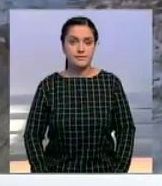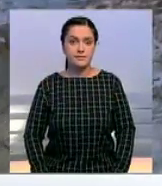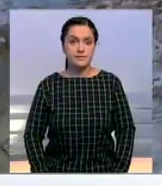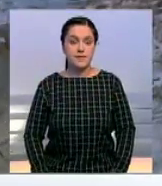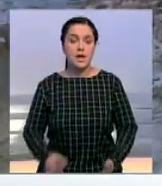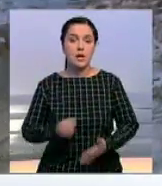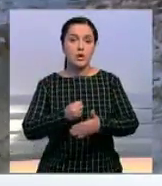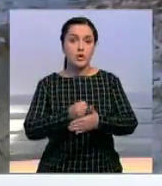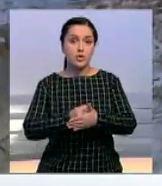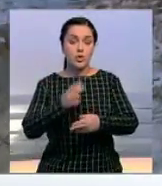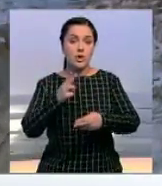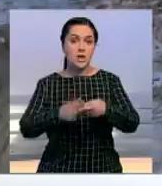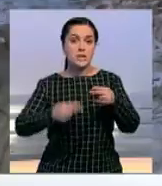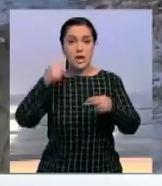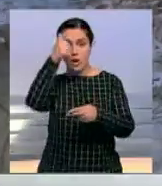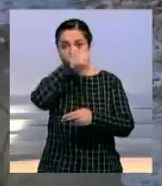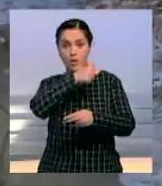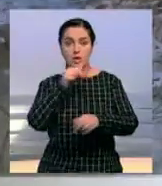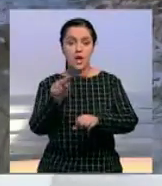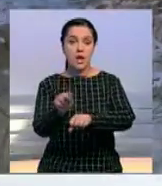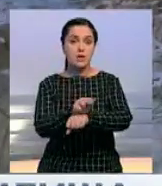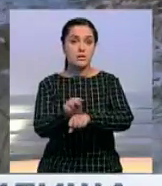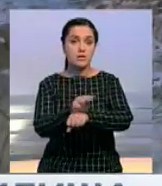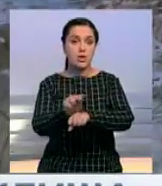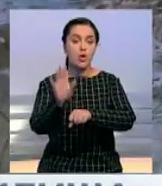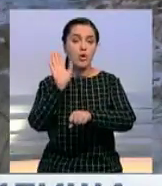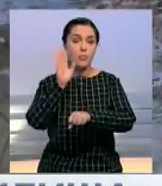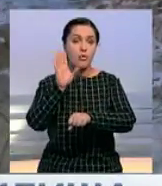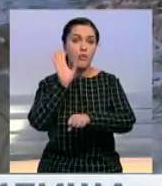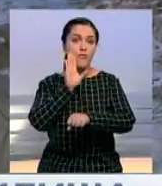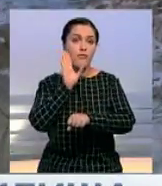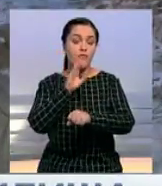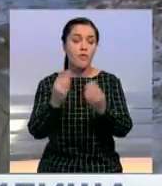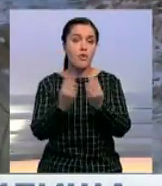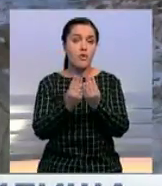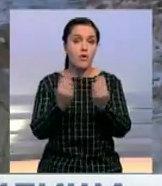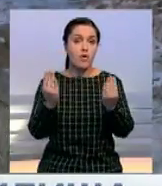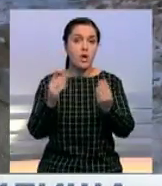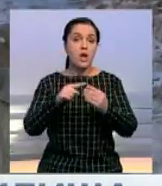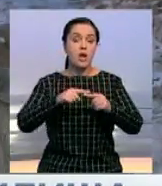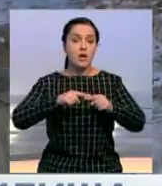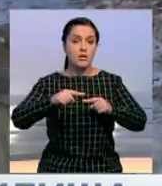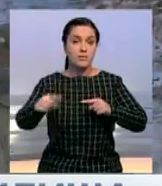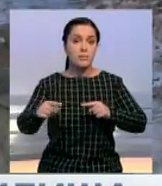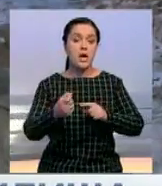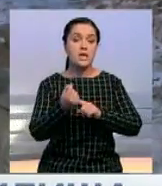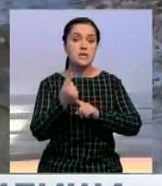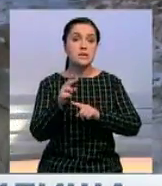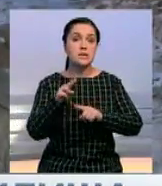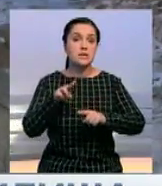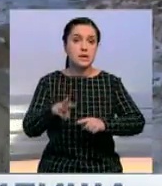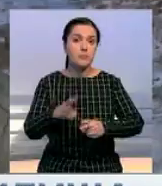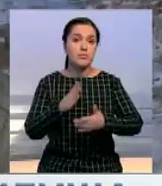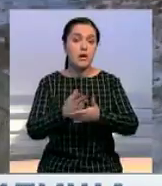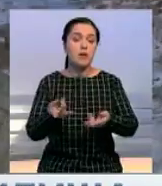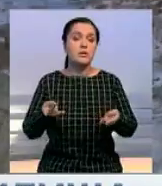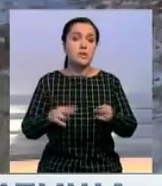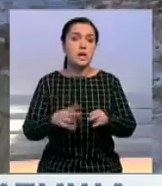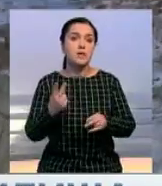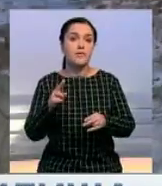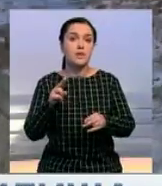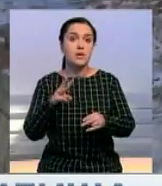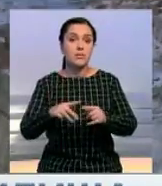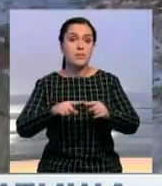До конца года планируем отреставрировать плотину и канал. Ее протяженность 11 километров. Осталось всего 2 километра. Уверен,